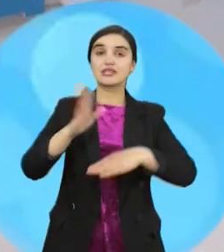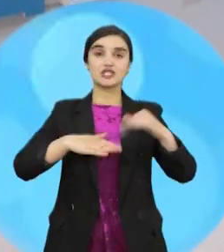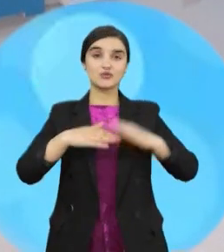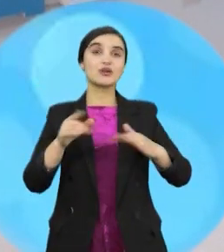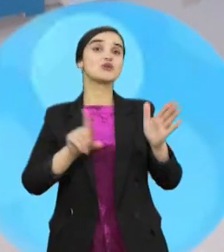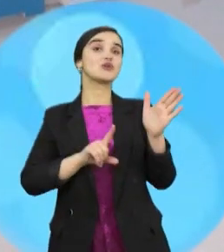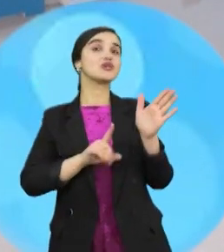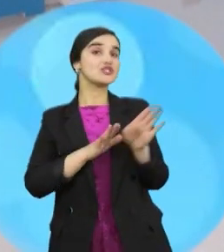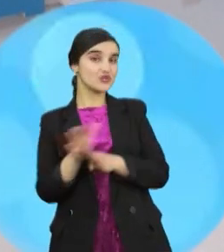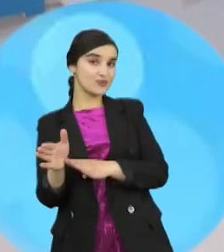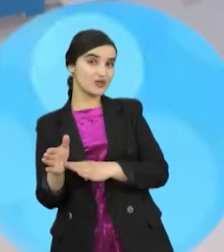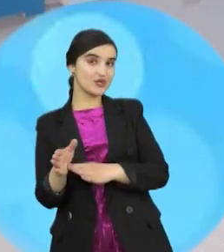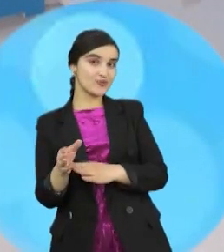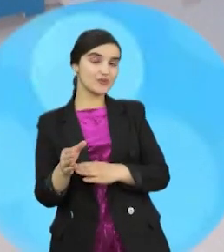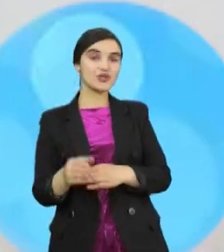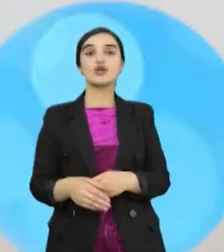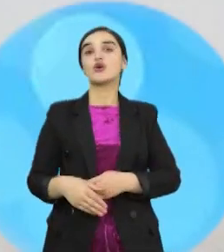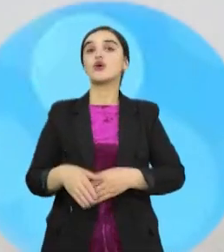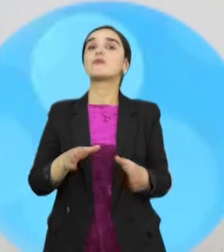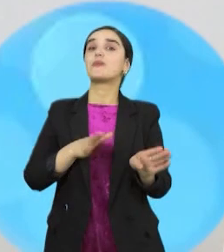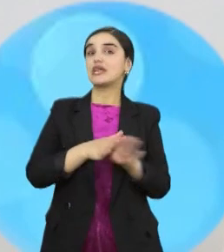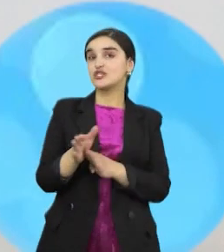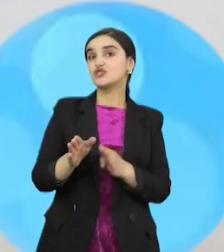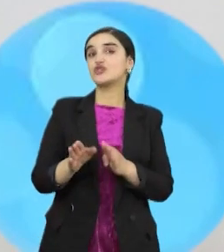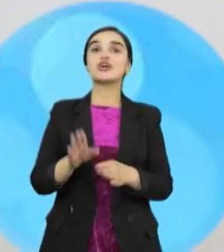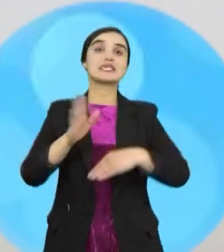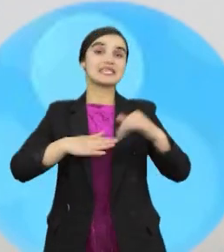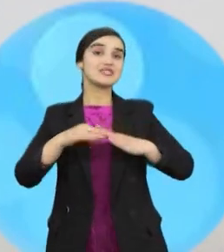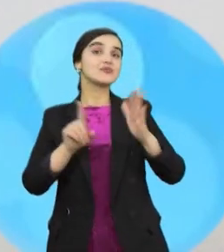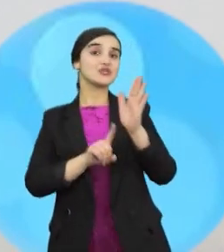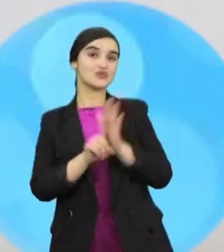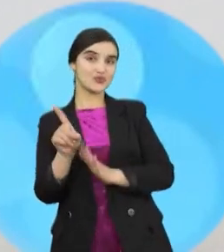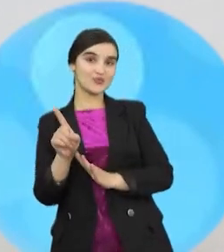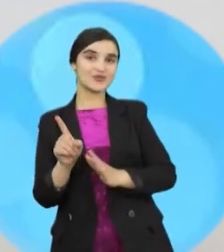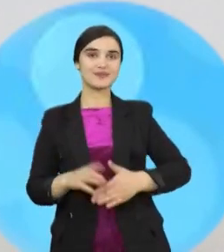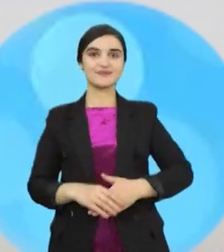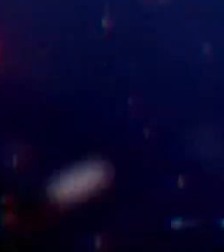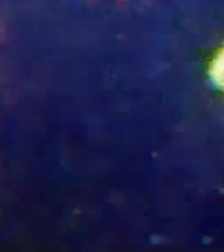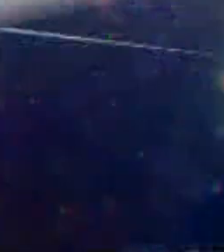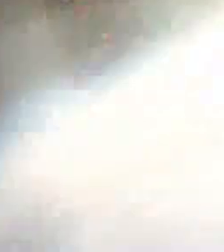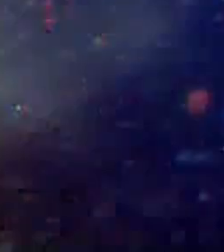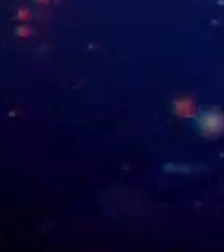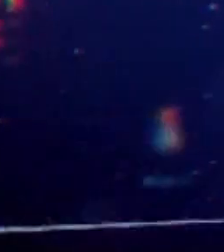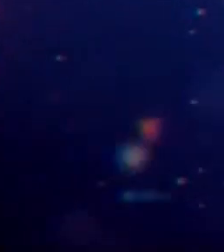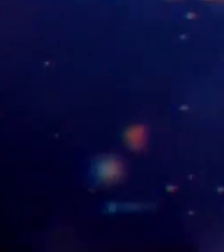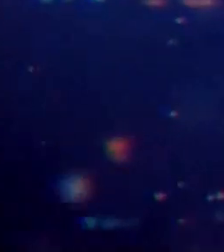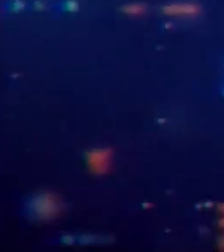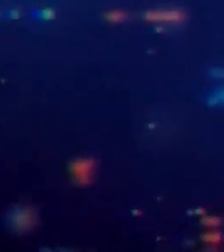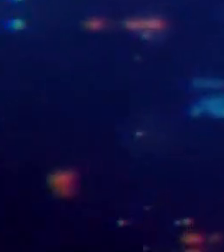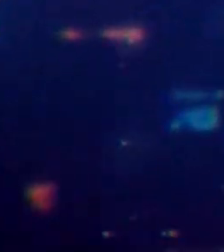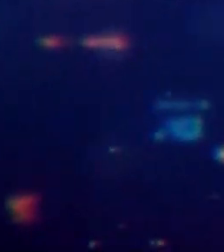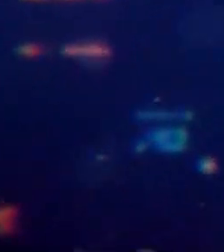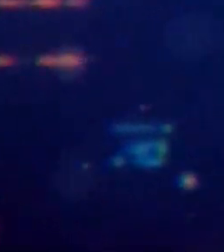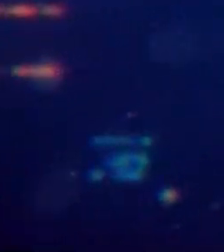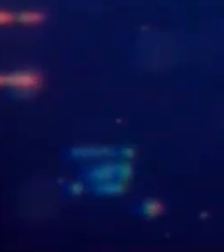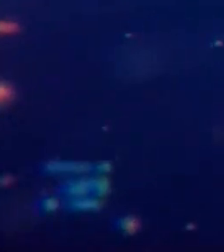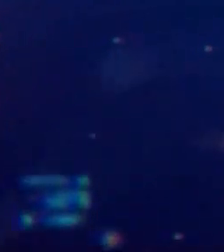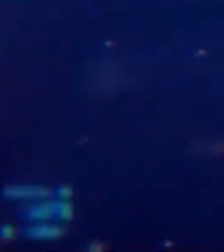بیاید تجربه را همراه اجرا میکنیم. خوب، با اجرای تجربه شروع میکنیم.